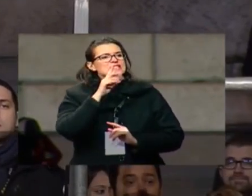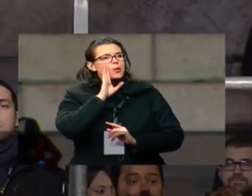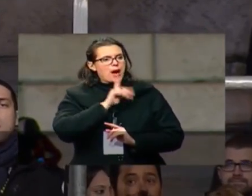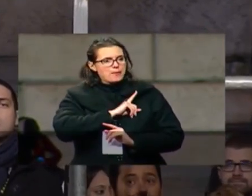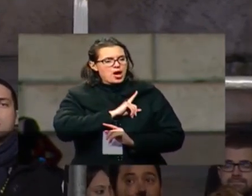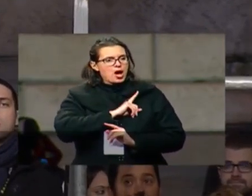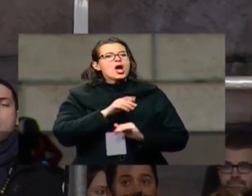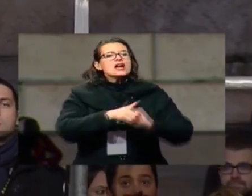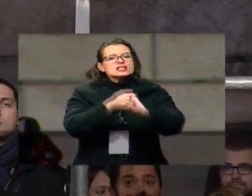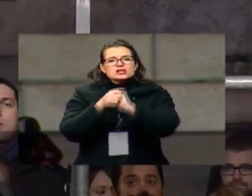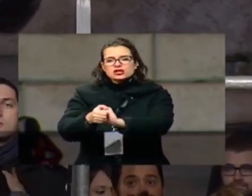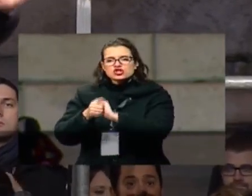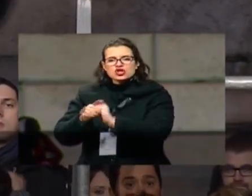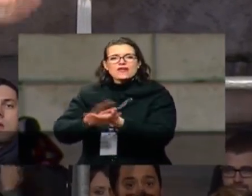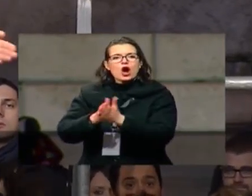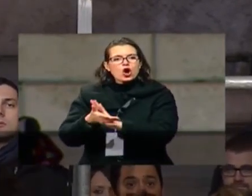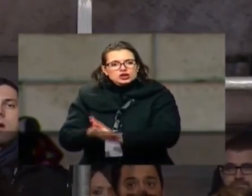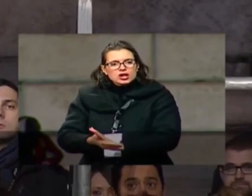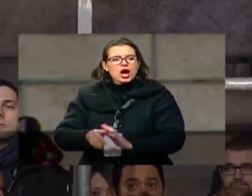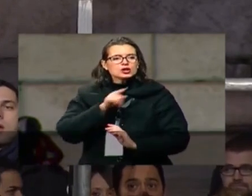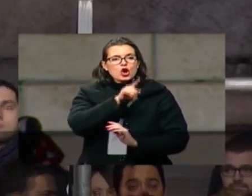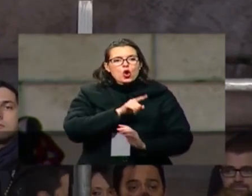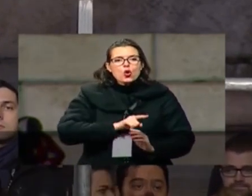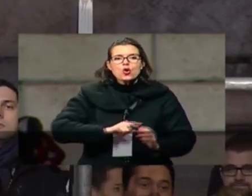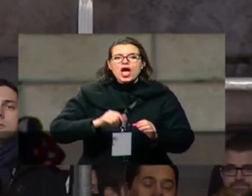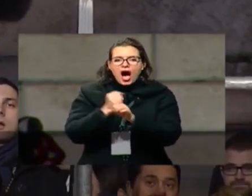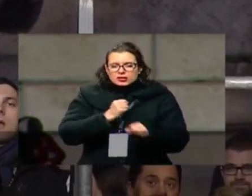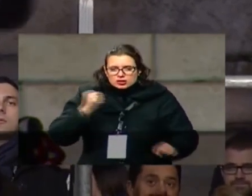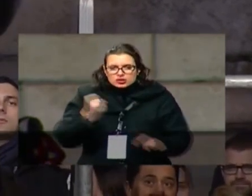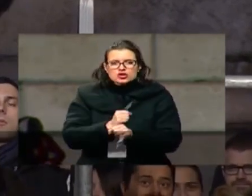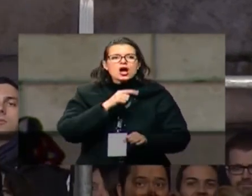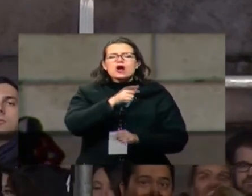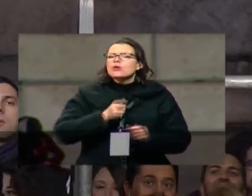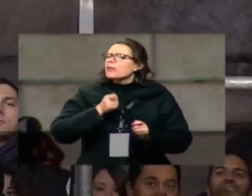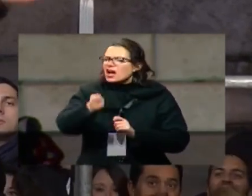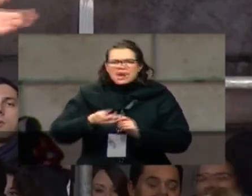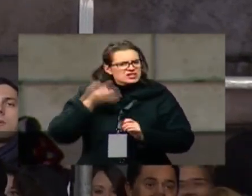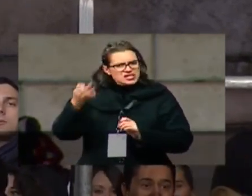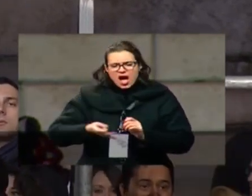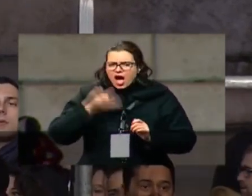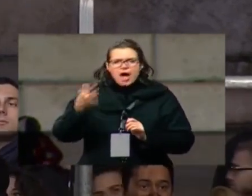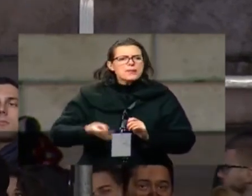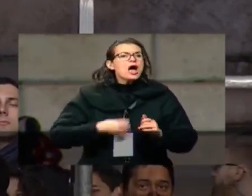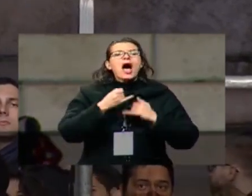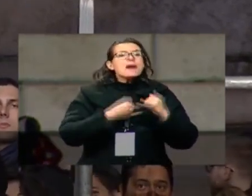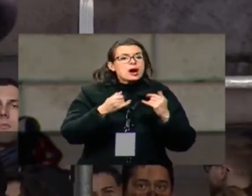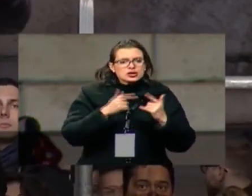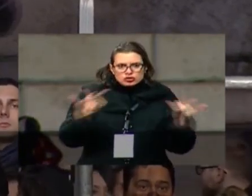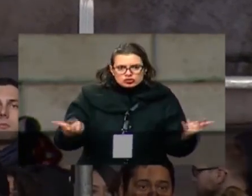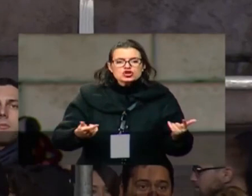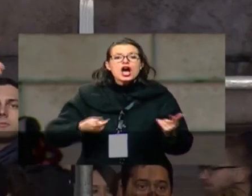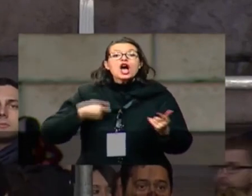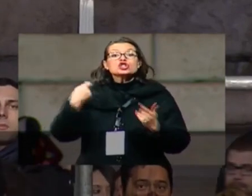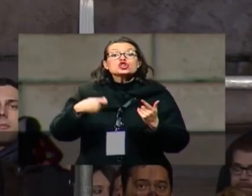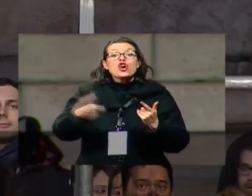le mani faceva i contratti così era un artigiano pagava usciva con mia mamma non aveva amanti non giocava d'azzardo